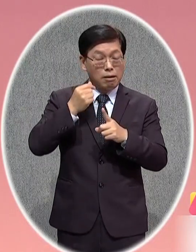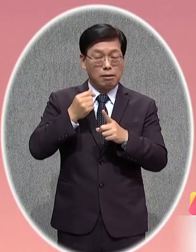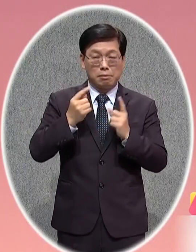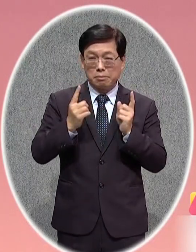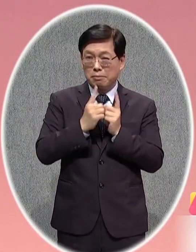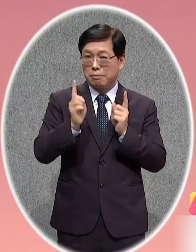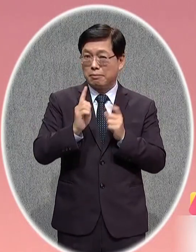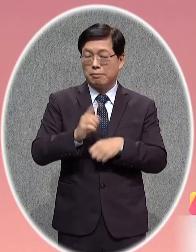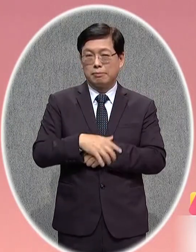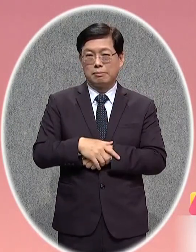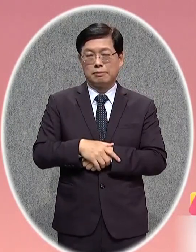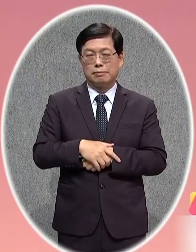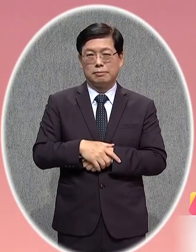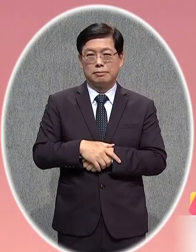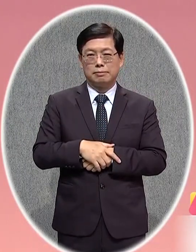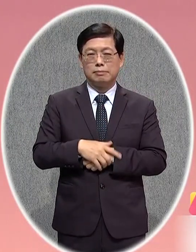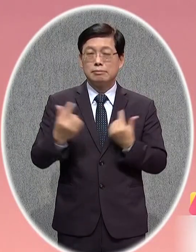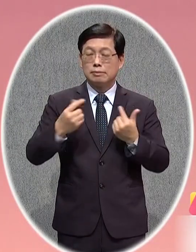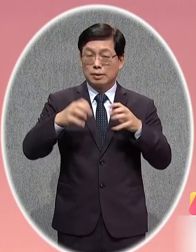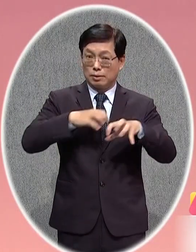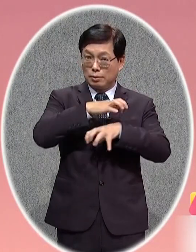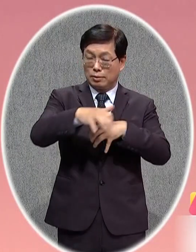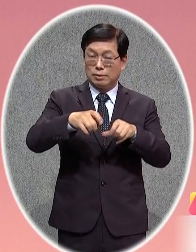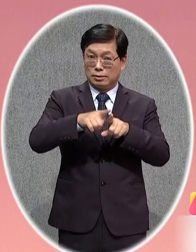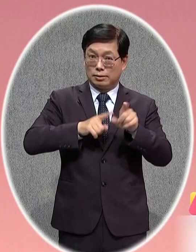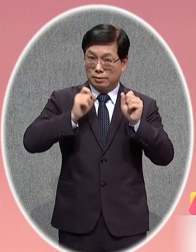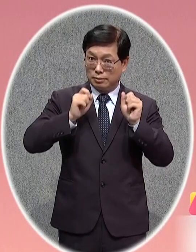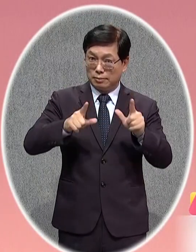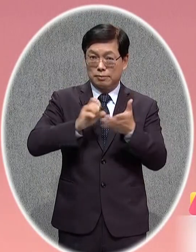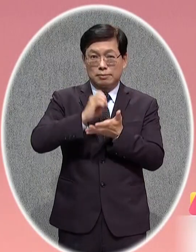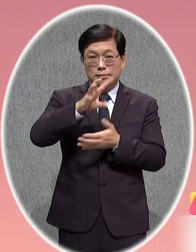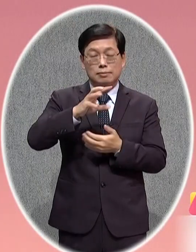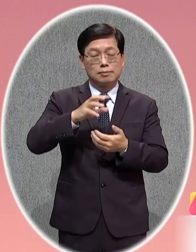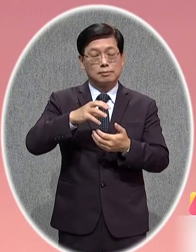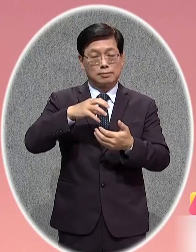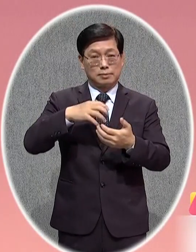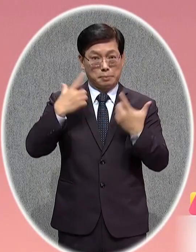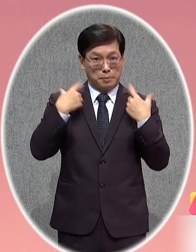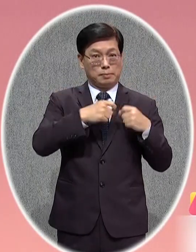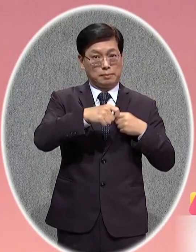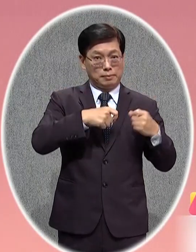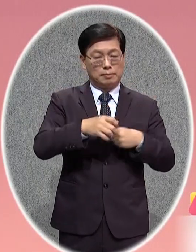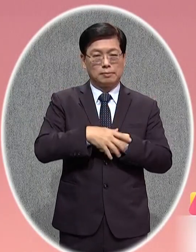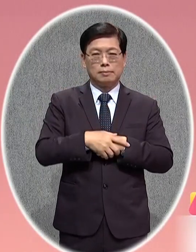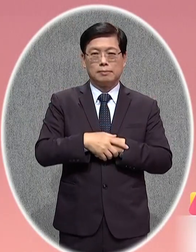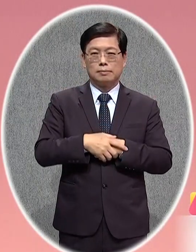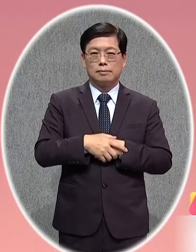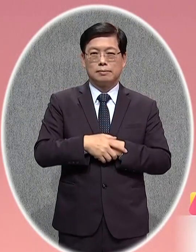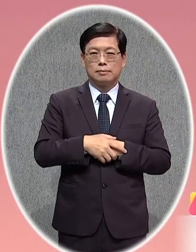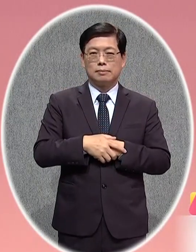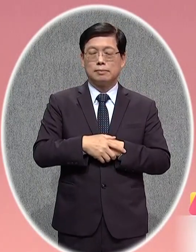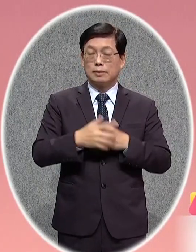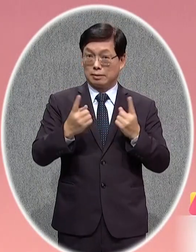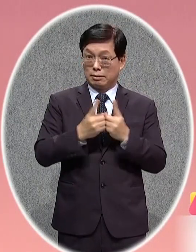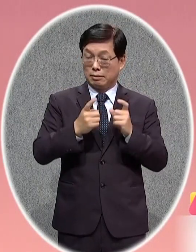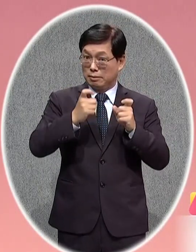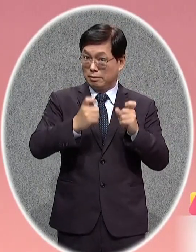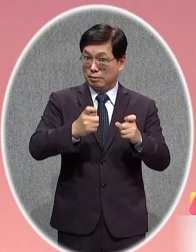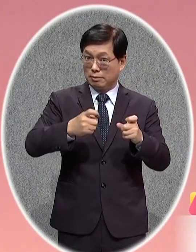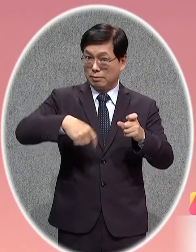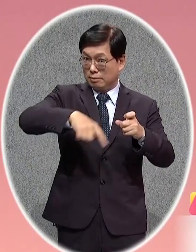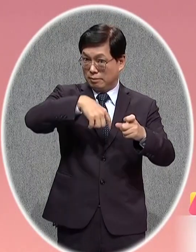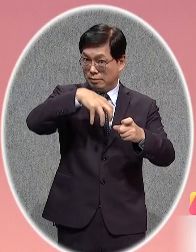会有哪些呢？我们看见的环差报告书里面显示，原方案对于这个整个港区